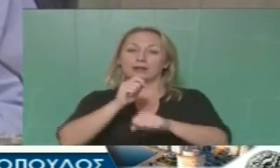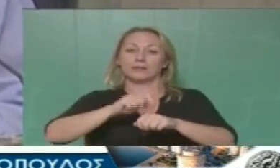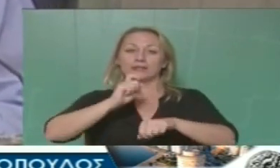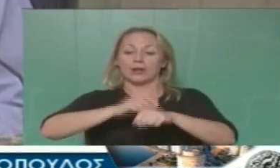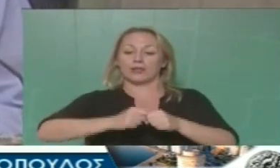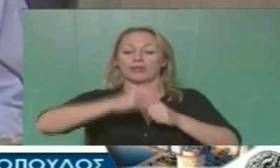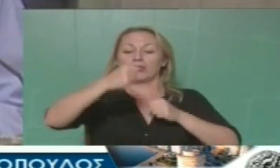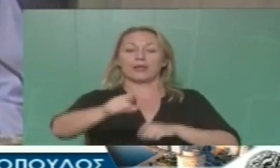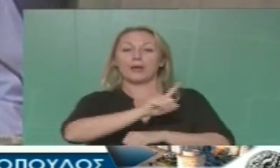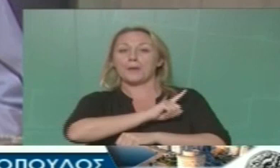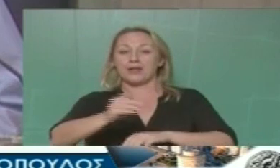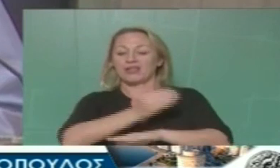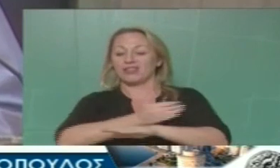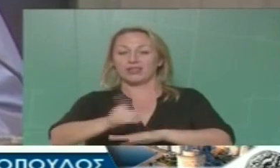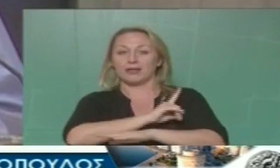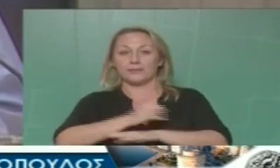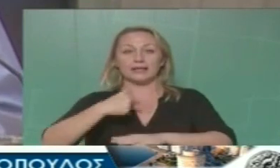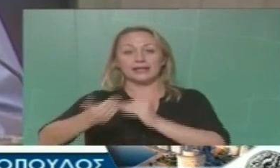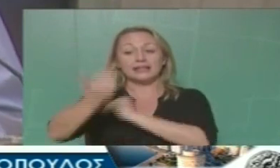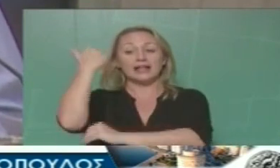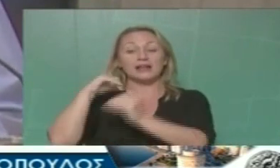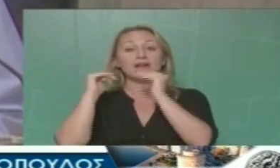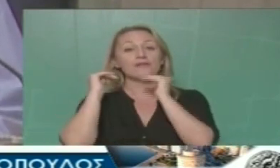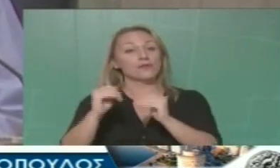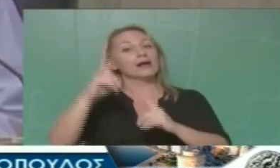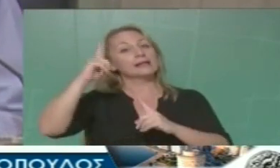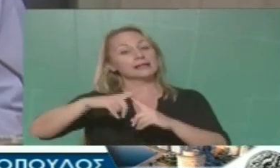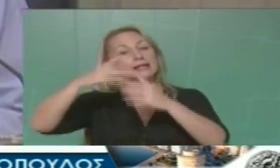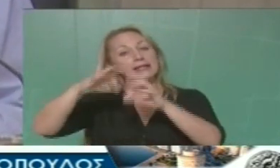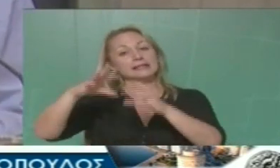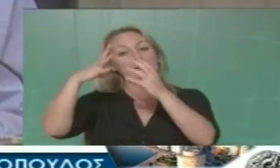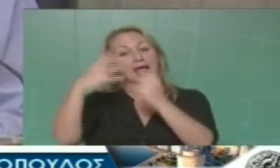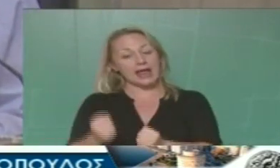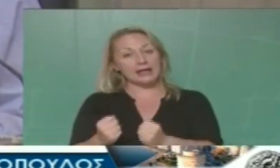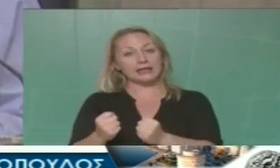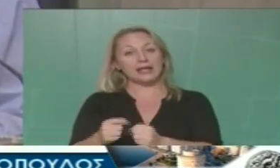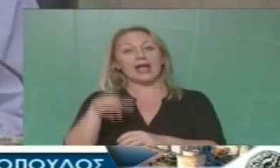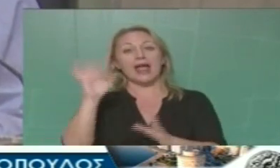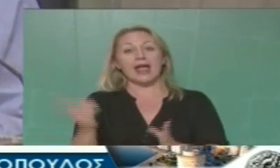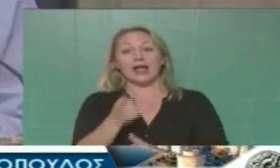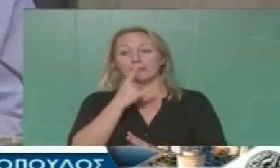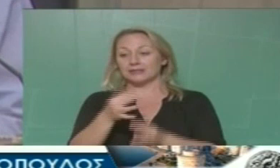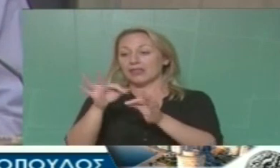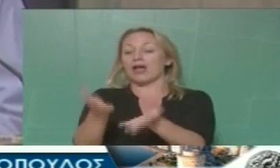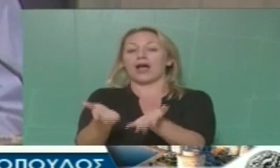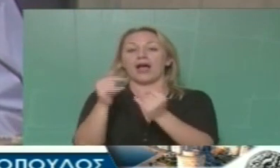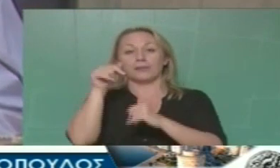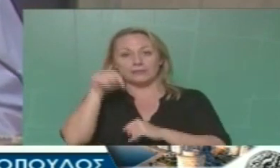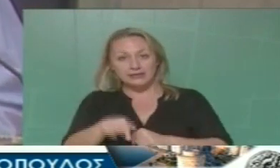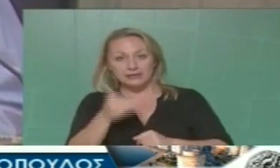καθυστερήσεις. Και τα αρχαία να μείνουν στη θέση τους. Γιατί η τεχνική λύση υπάρχει. Θα ήταν εκτός πραγματικότητας να πει ότι δεν υπάρχει σε μια τέτοια